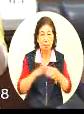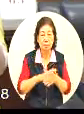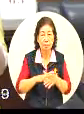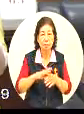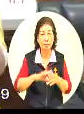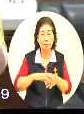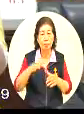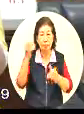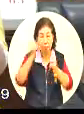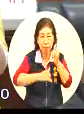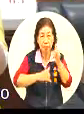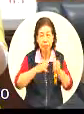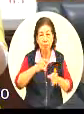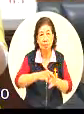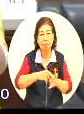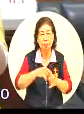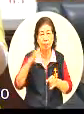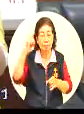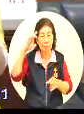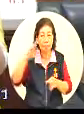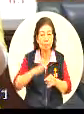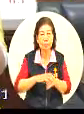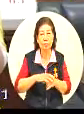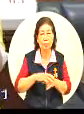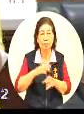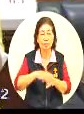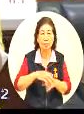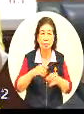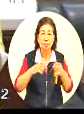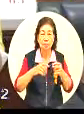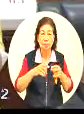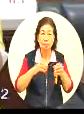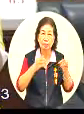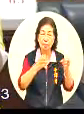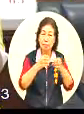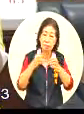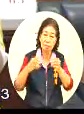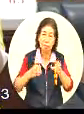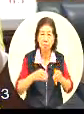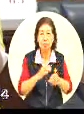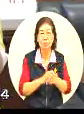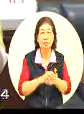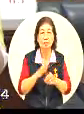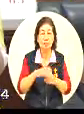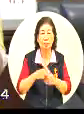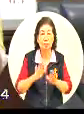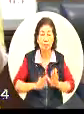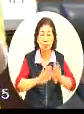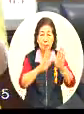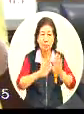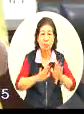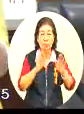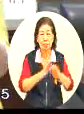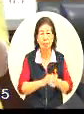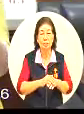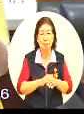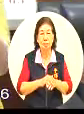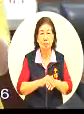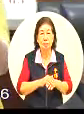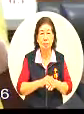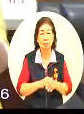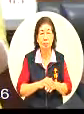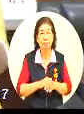些专业人士哦，因此说其实还可以再激进一，可以再激进的空间，还可以